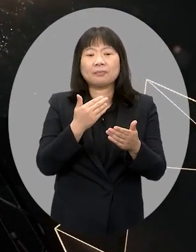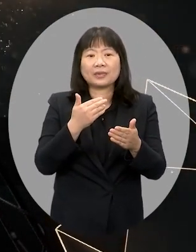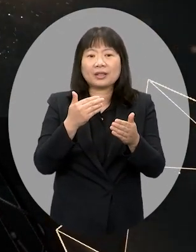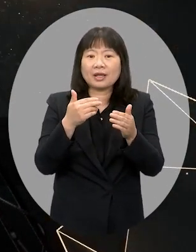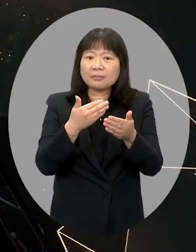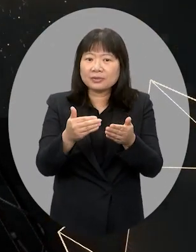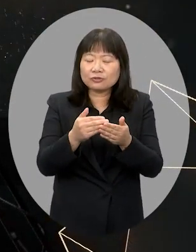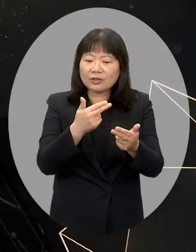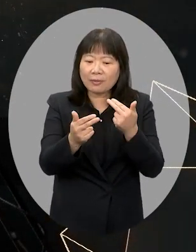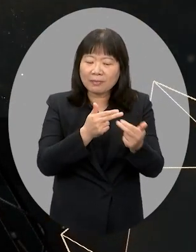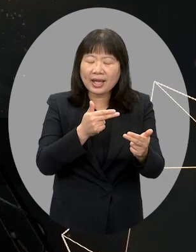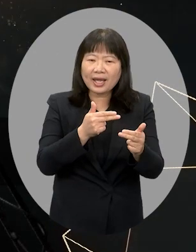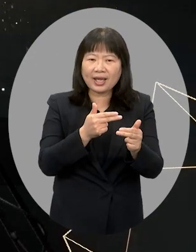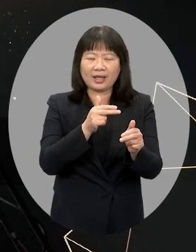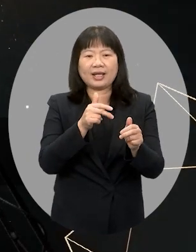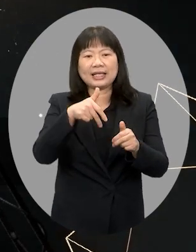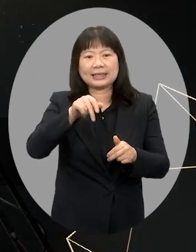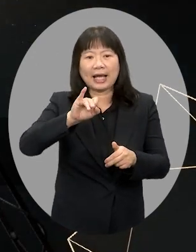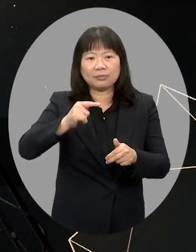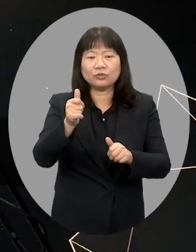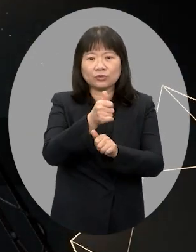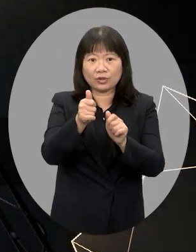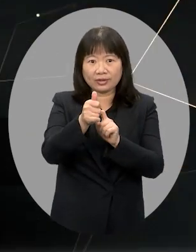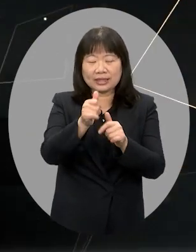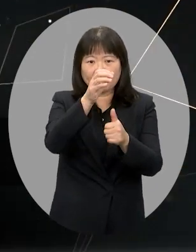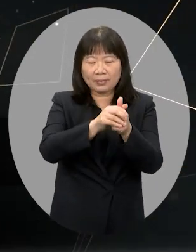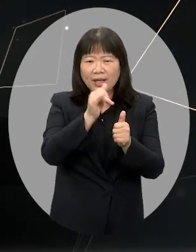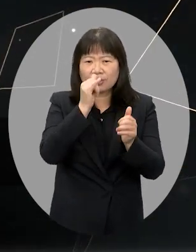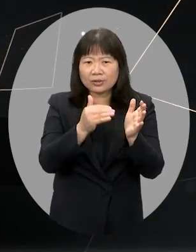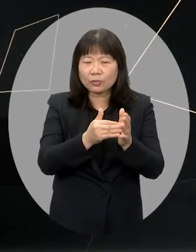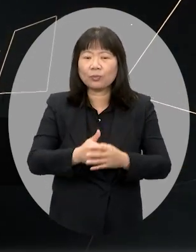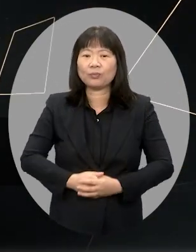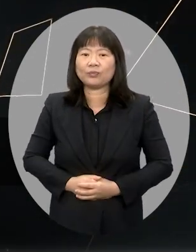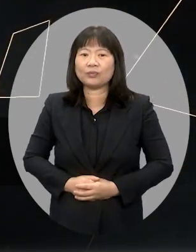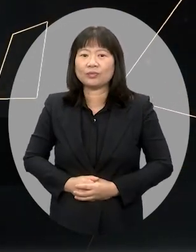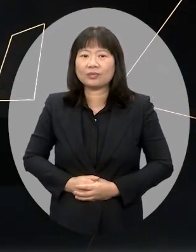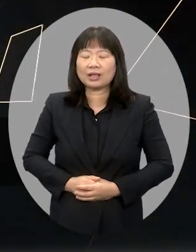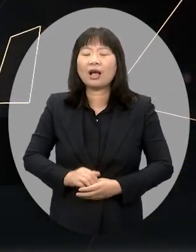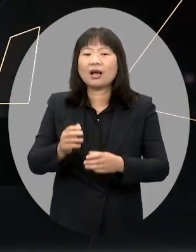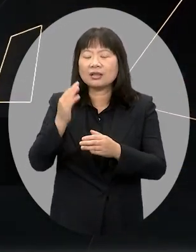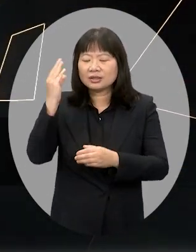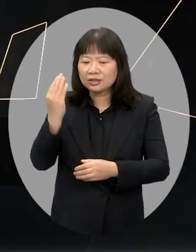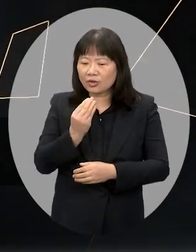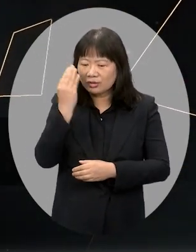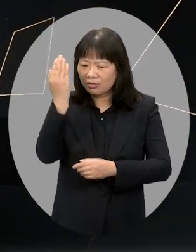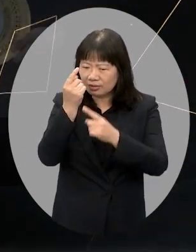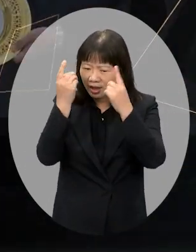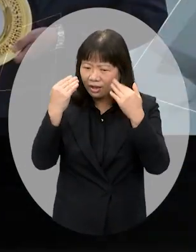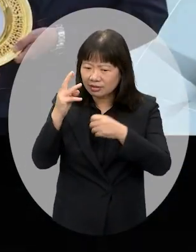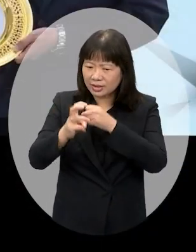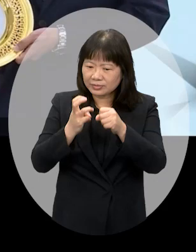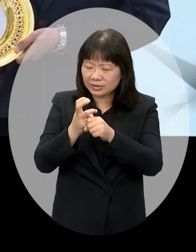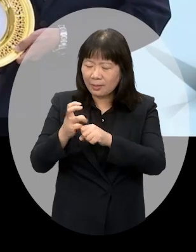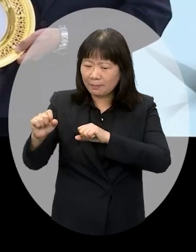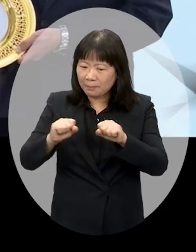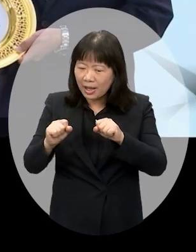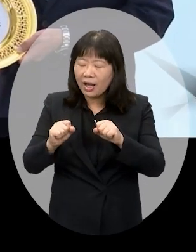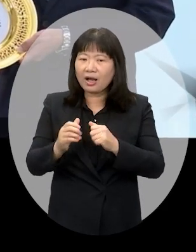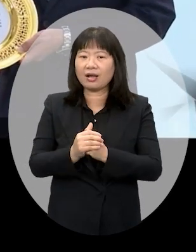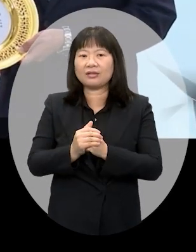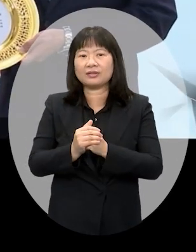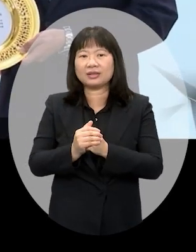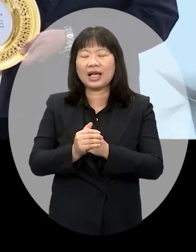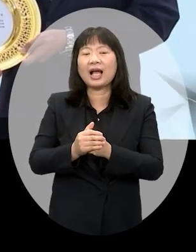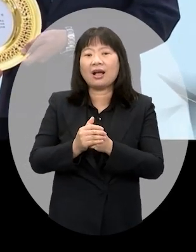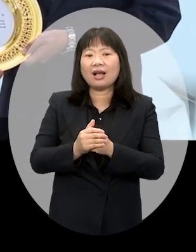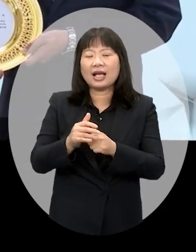이강은 자문위원이 문화예술부문 수상자로 선정됐고요. 이 성결대학교에 약 30년간 재직하며 양질의 교육서비스를